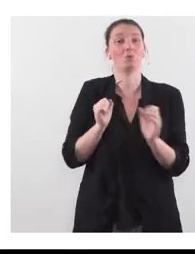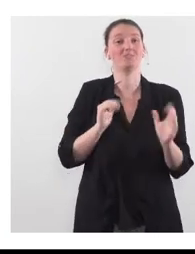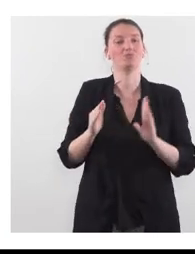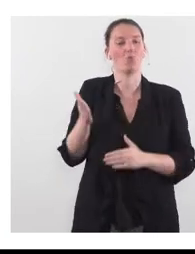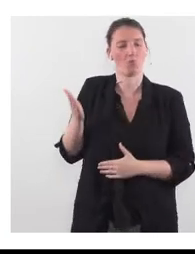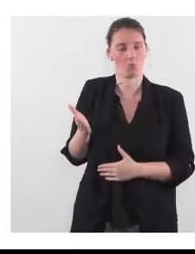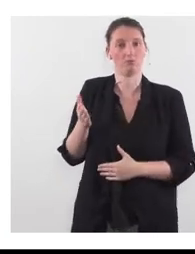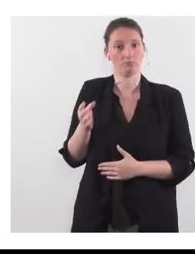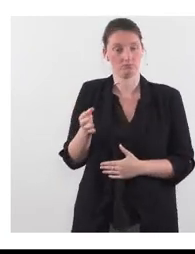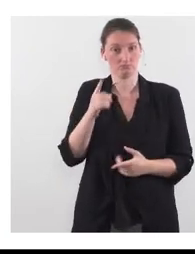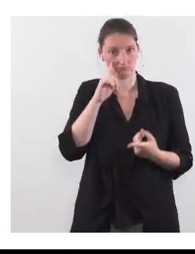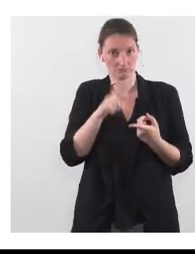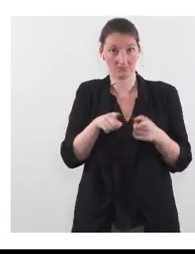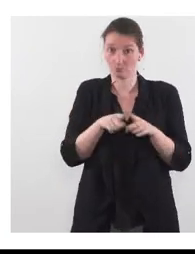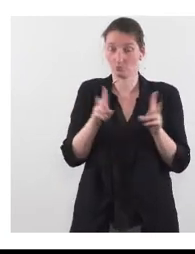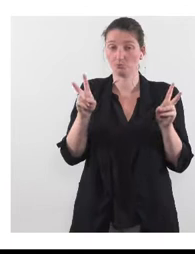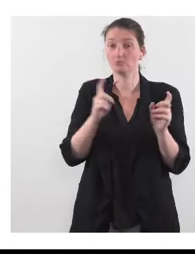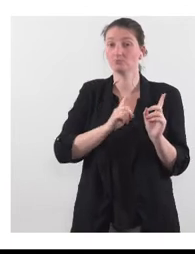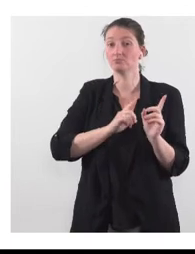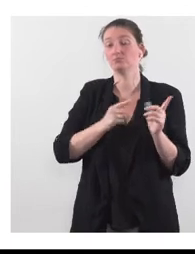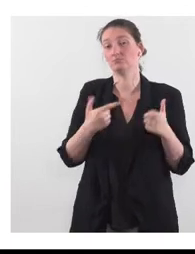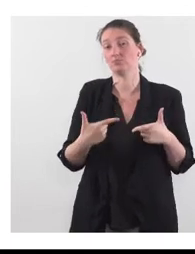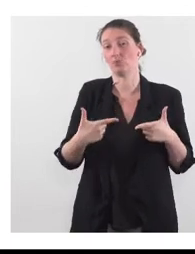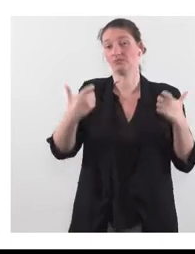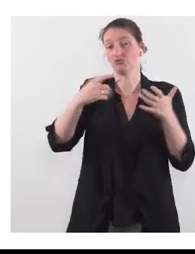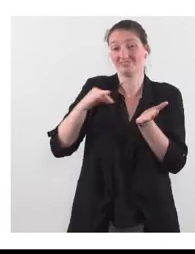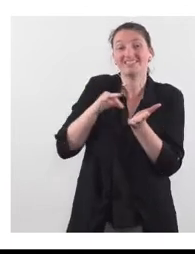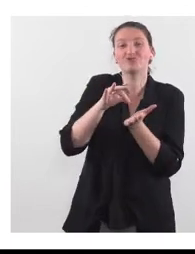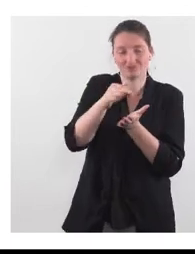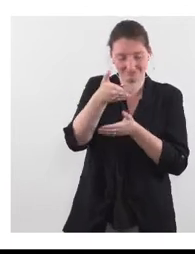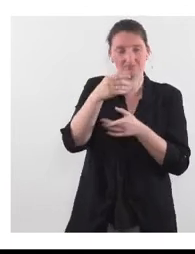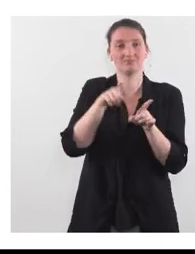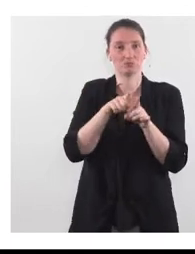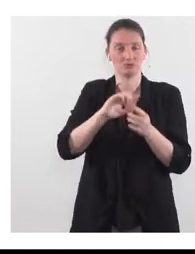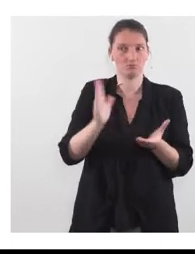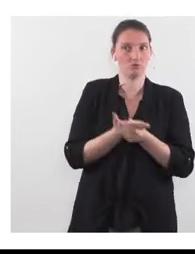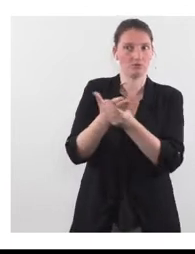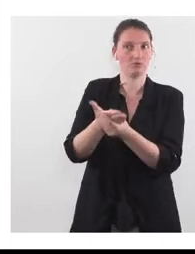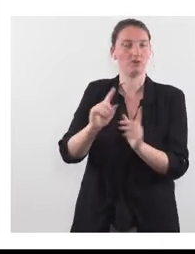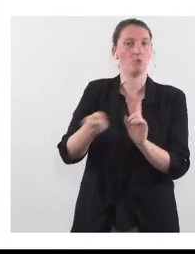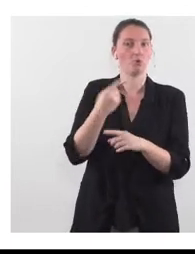s'occupe de litiges stratégiques, défend des cas très importants